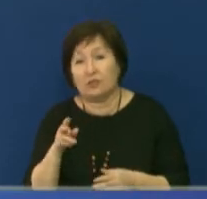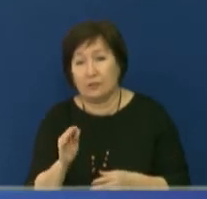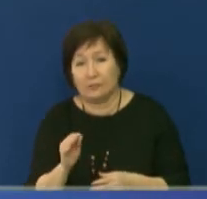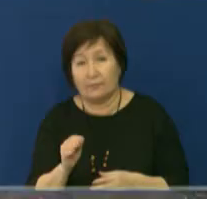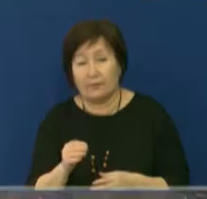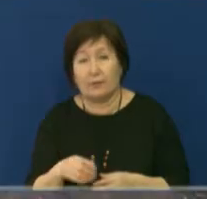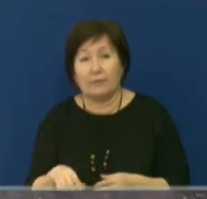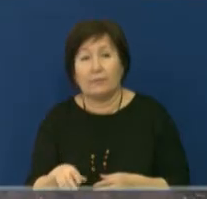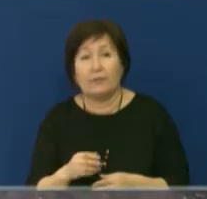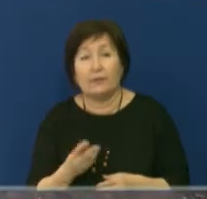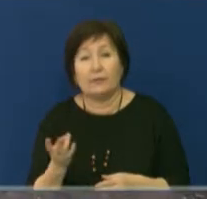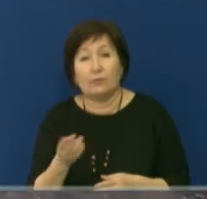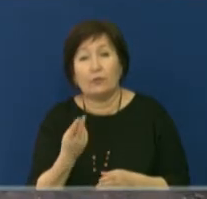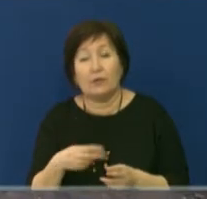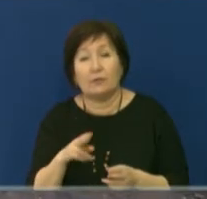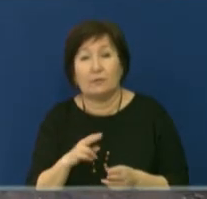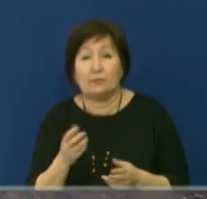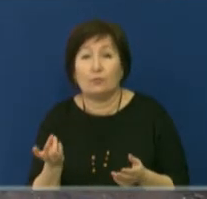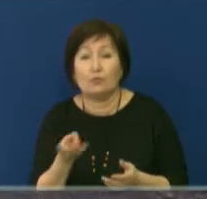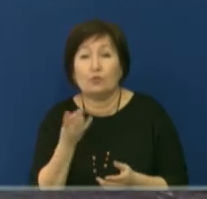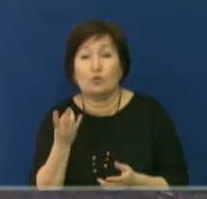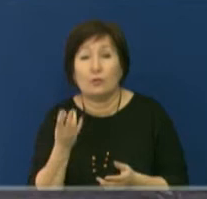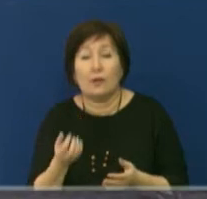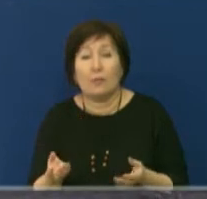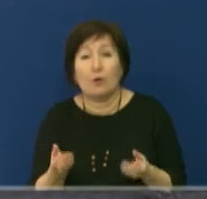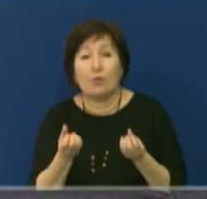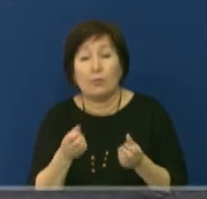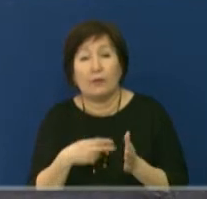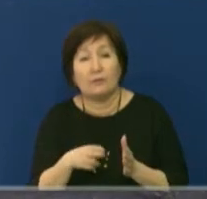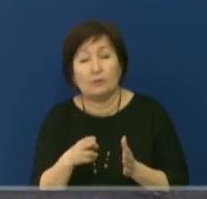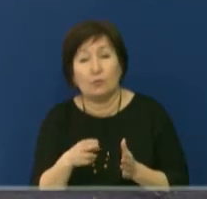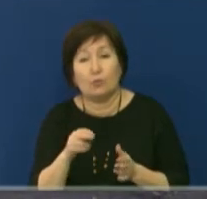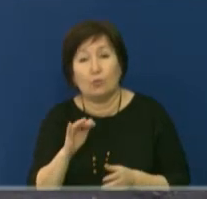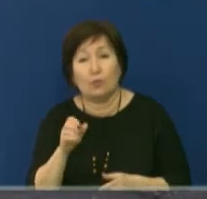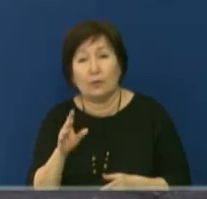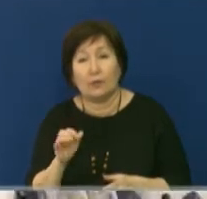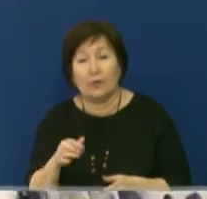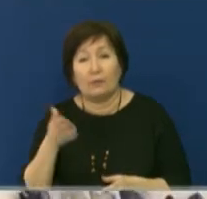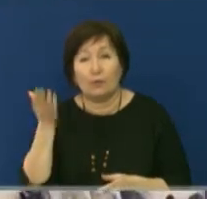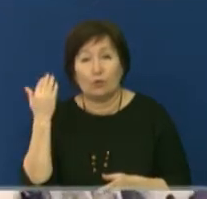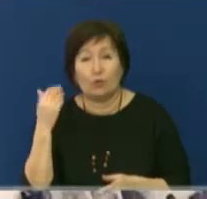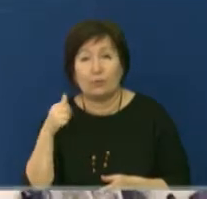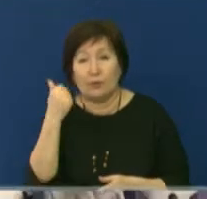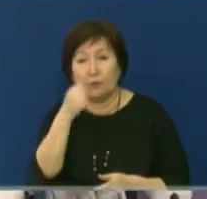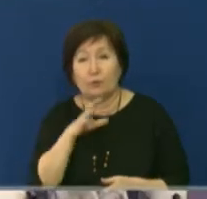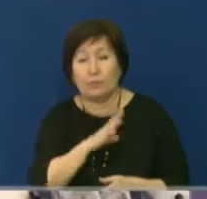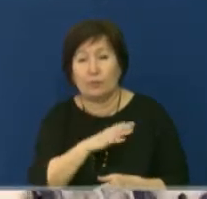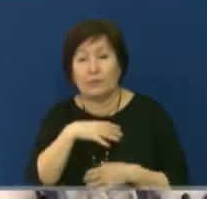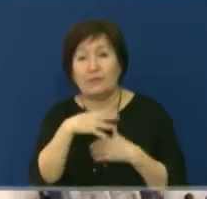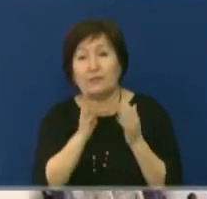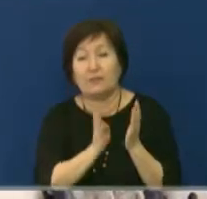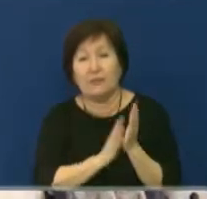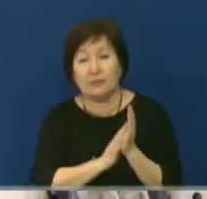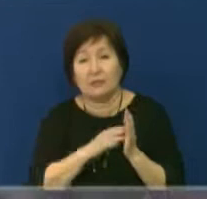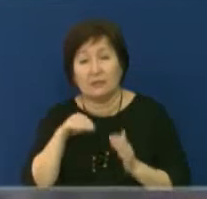навоз. Уголь в Тарбагатайском районе, который в прошлом году стоил 19 тысяч тенге за тонну, в этом году продается за